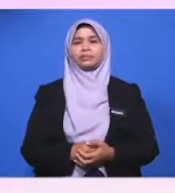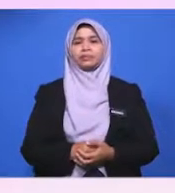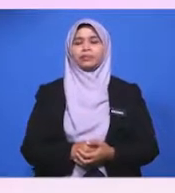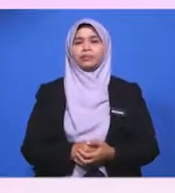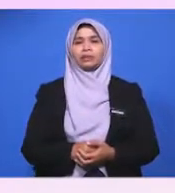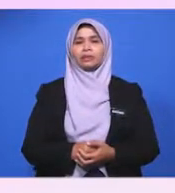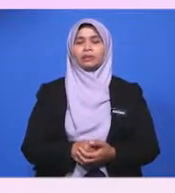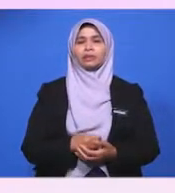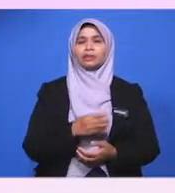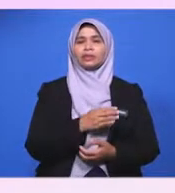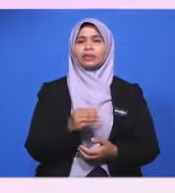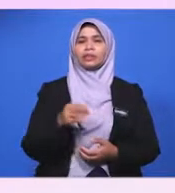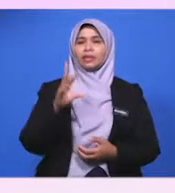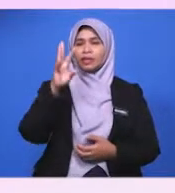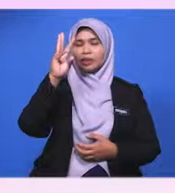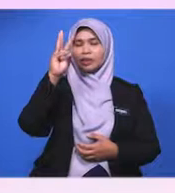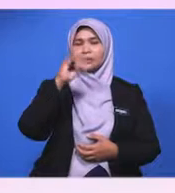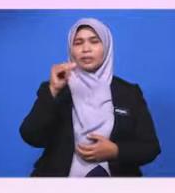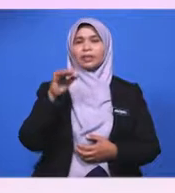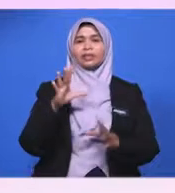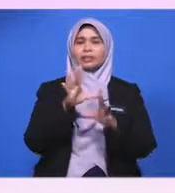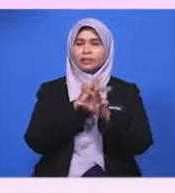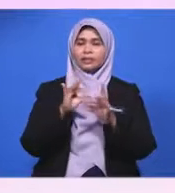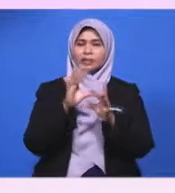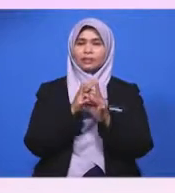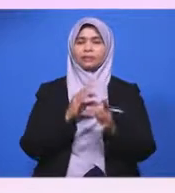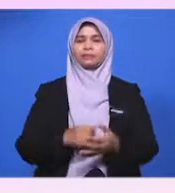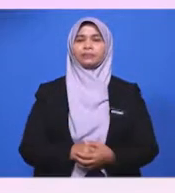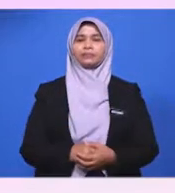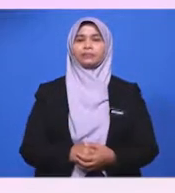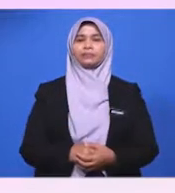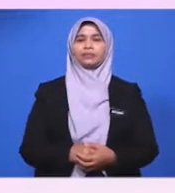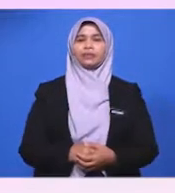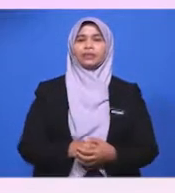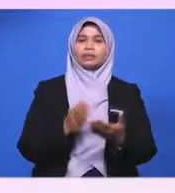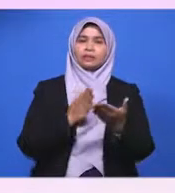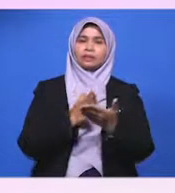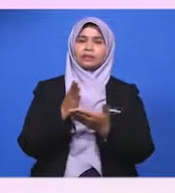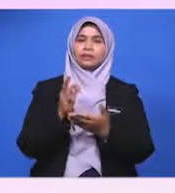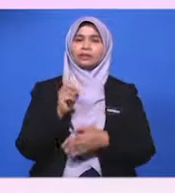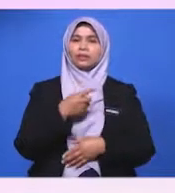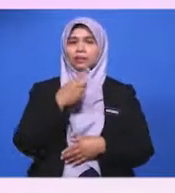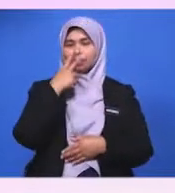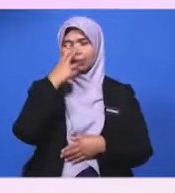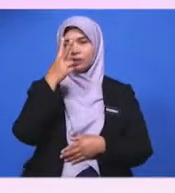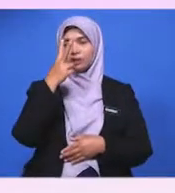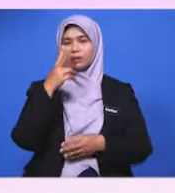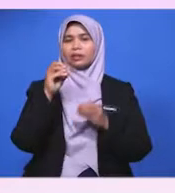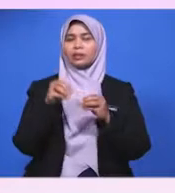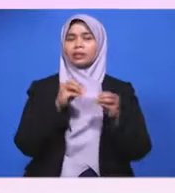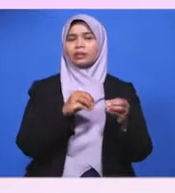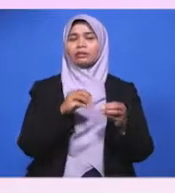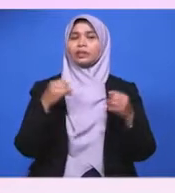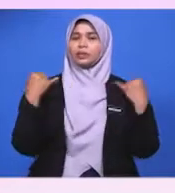Sabah serta Bintulu dan Miri di Sarawak. Seterusnya kita lihat pula